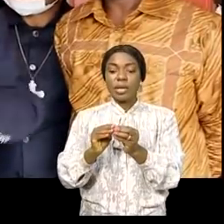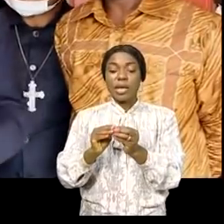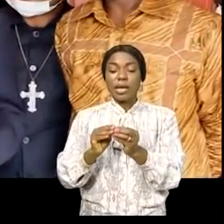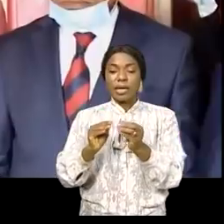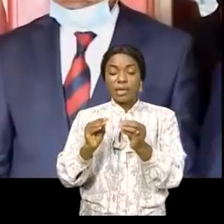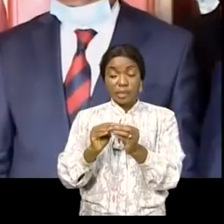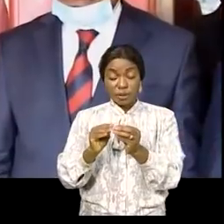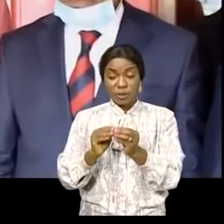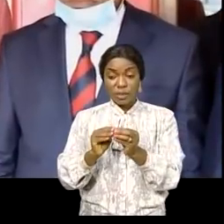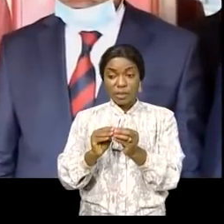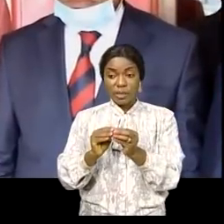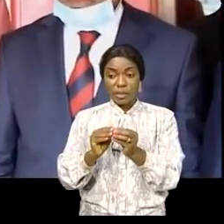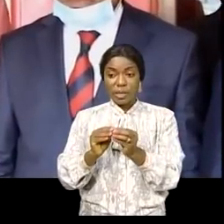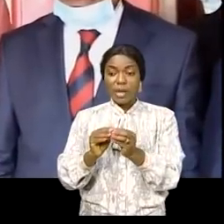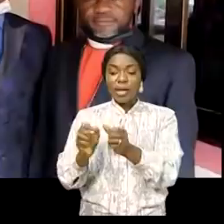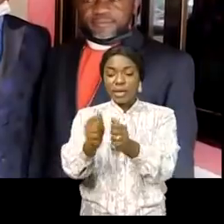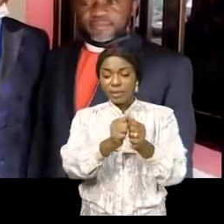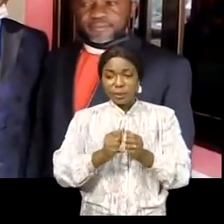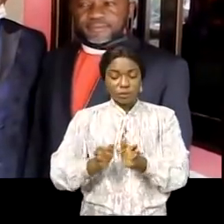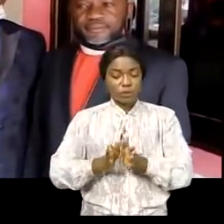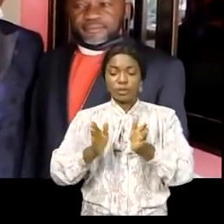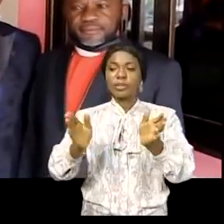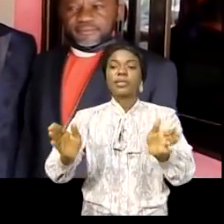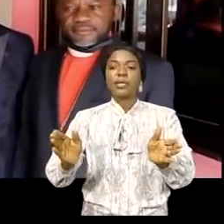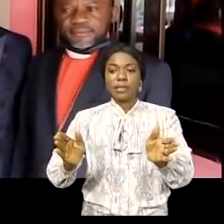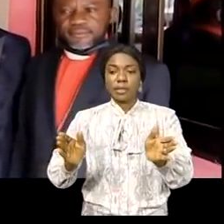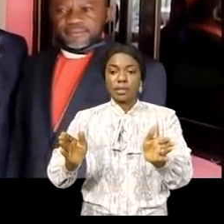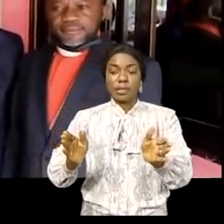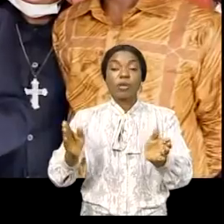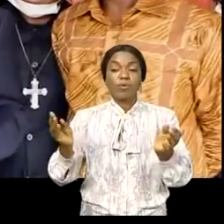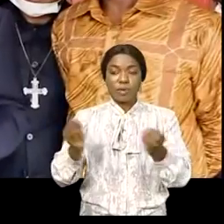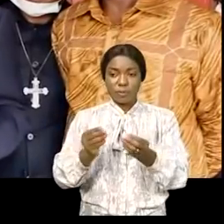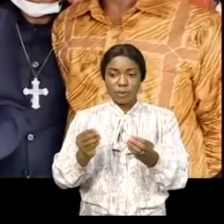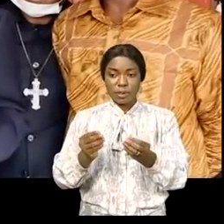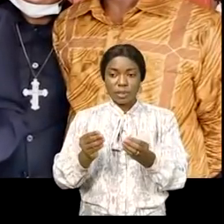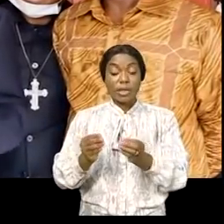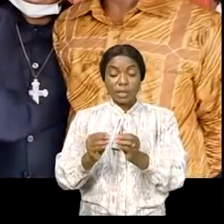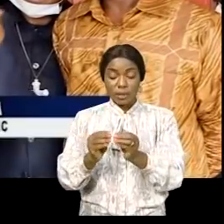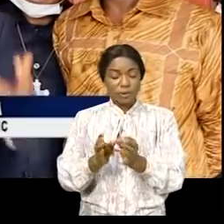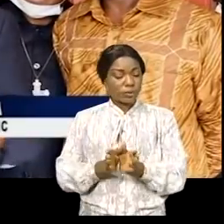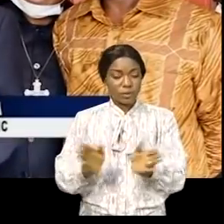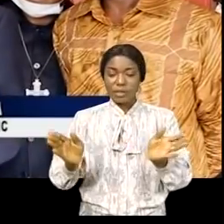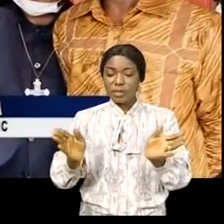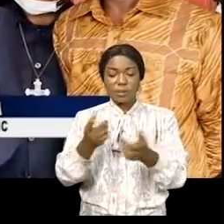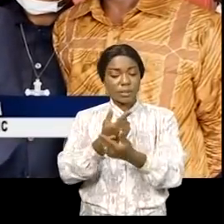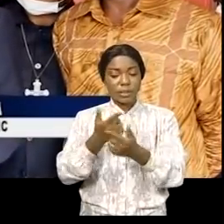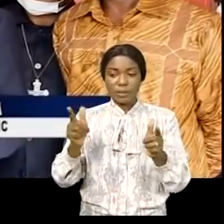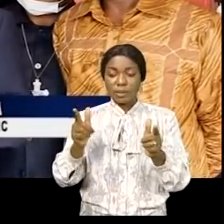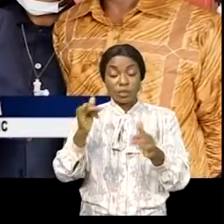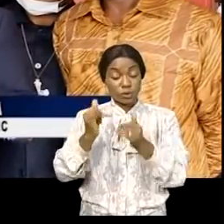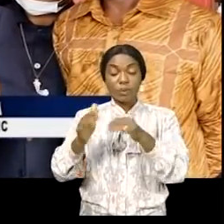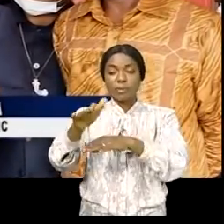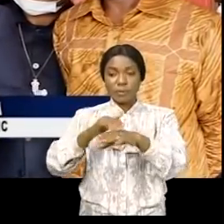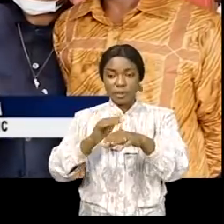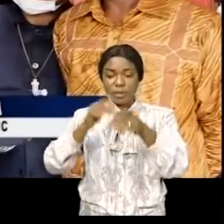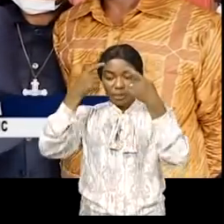loi, l'assemblée générale est souveraine. Le synode est souverain. Une fois le synode convoqué, les